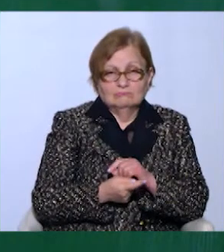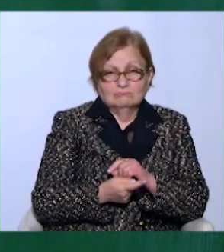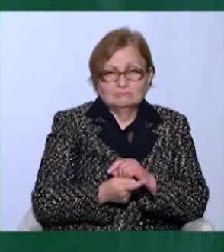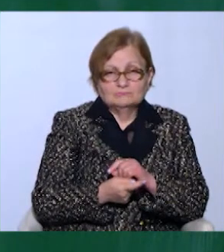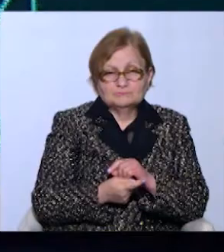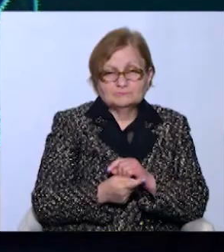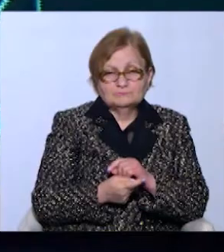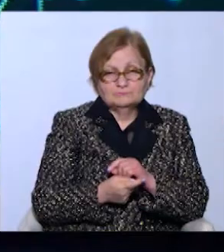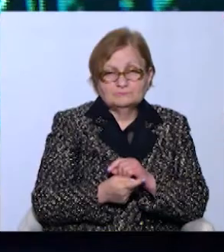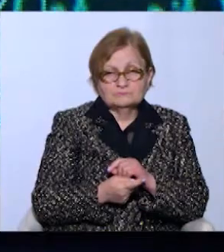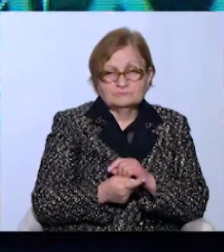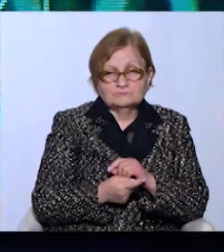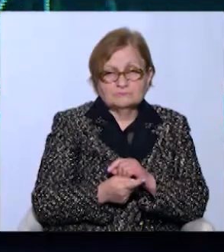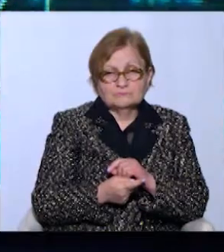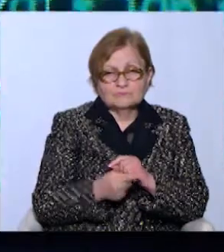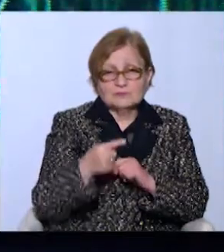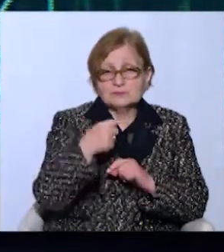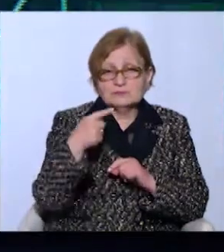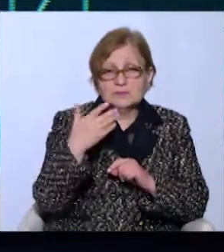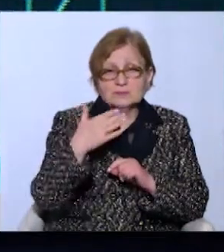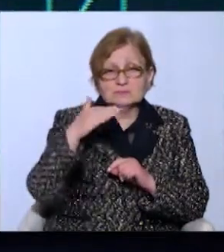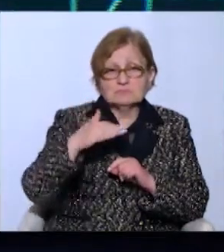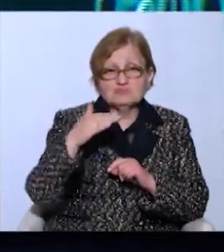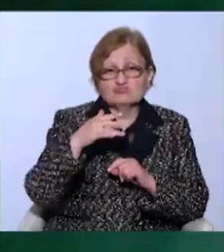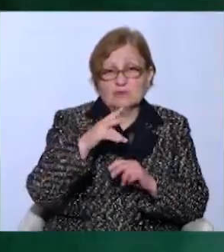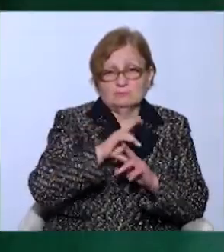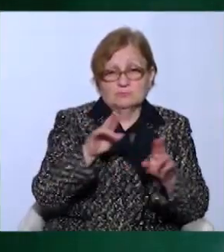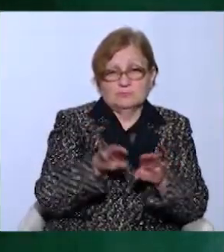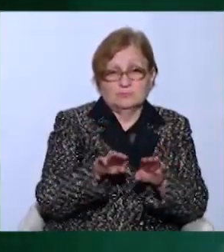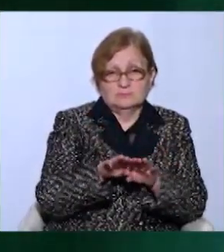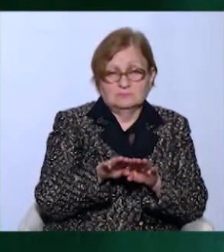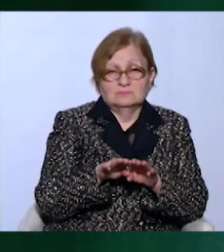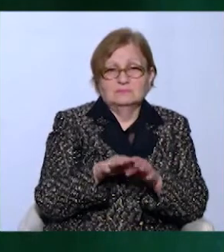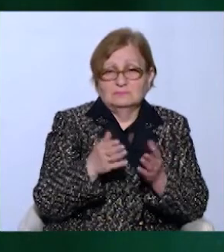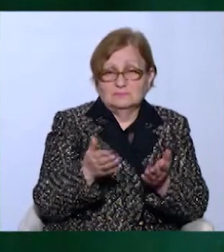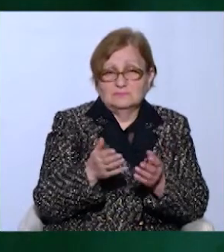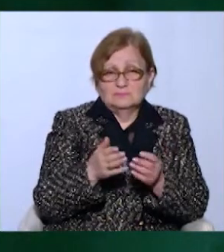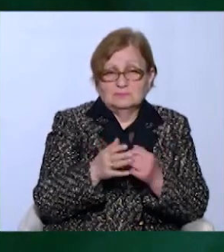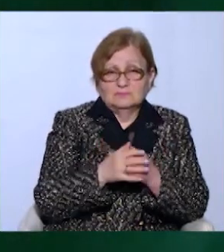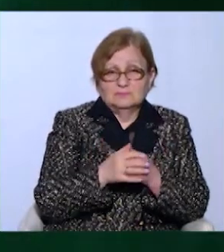ისეთ წილადების სახით დავწერ რა და მიშელები ტოლია და ეს არის 6. 1 თელს დამატებული